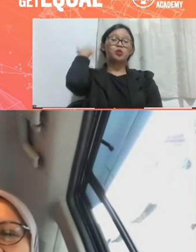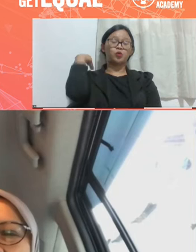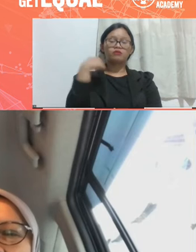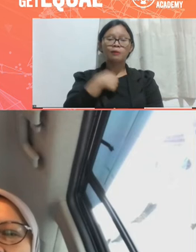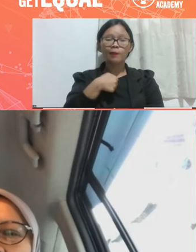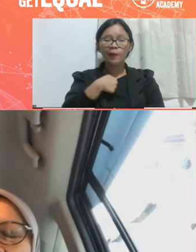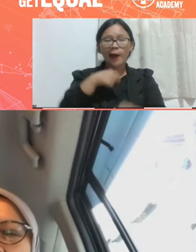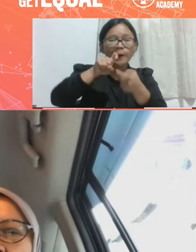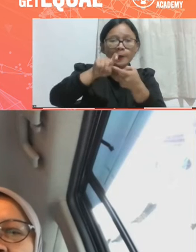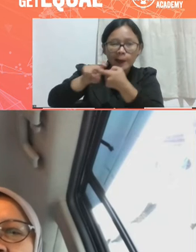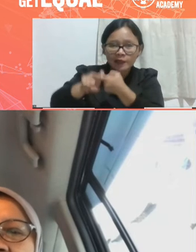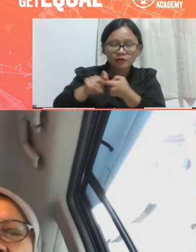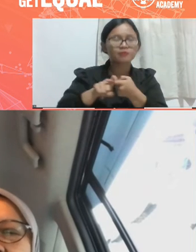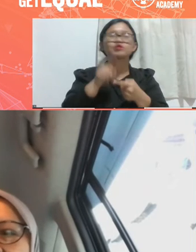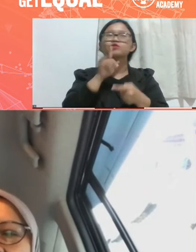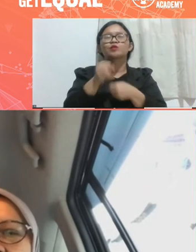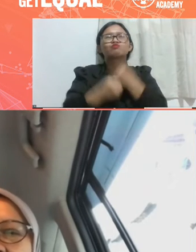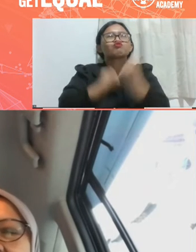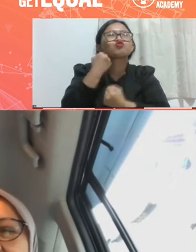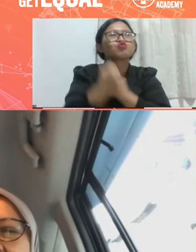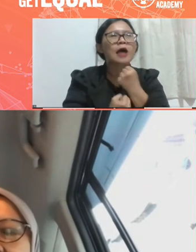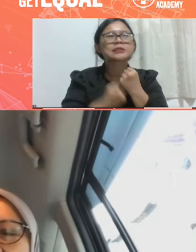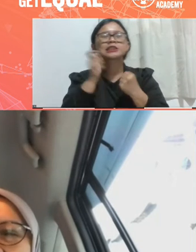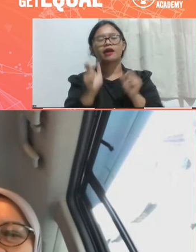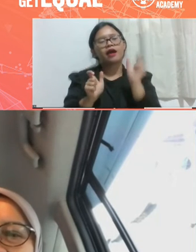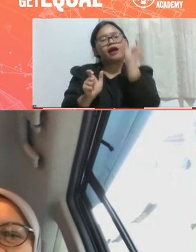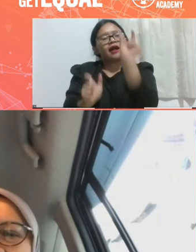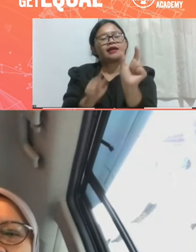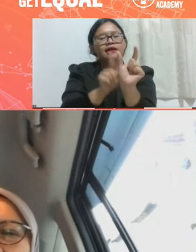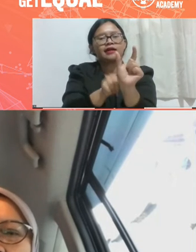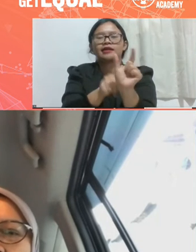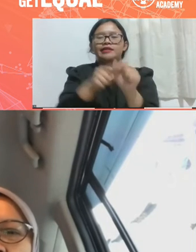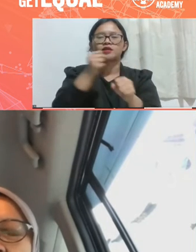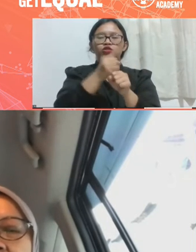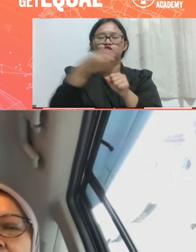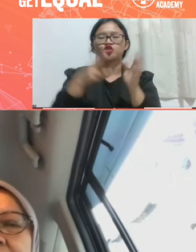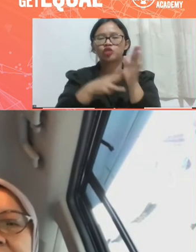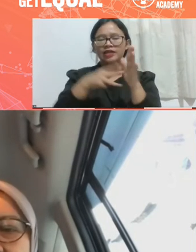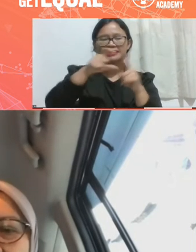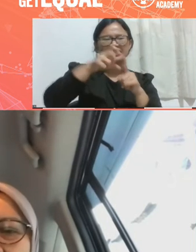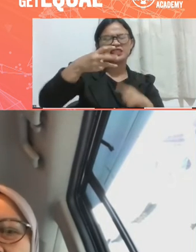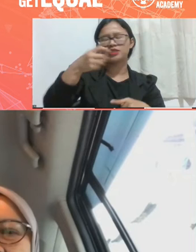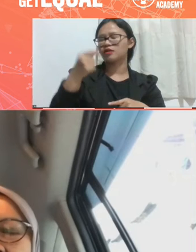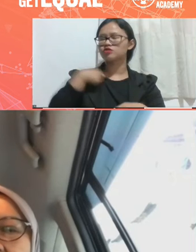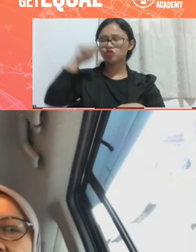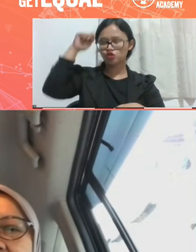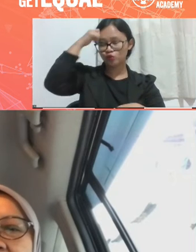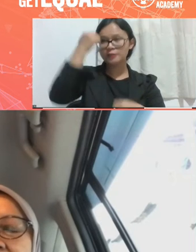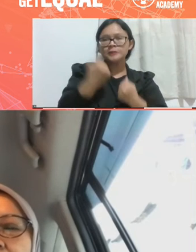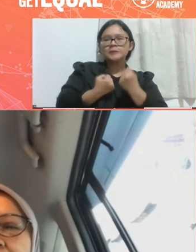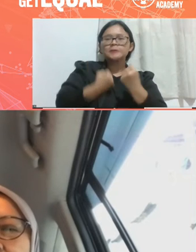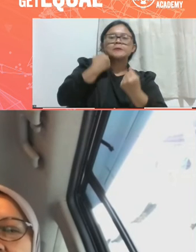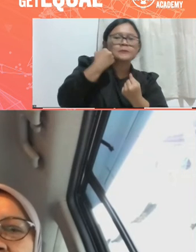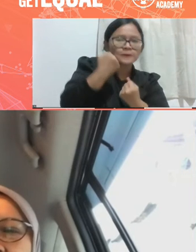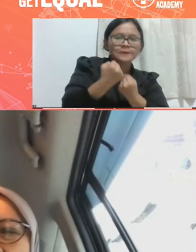teman-teman bahwa untuk memperjuangkan kata-kata gender saja itu bukan main susahnya.